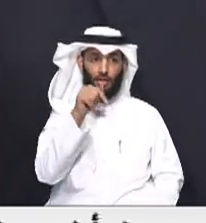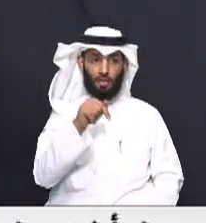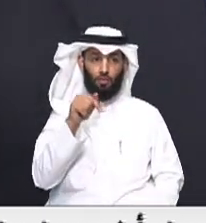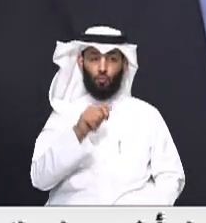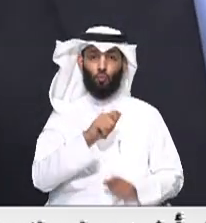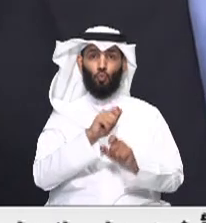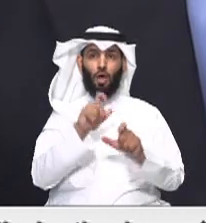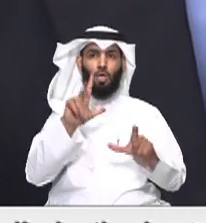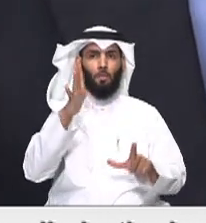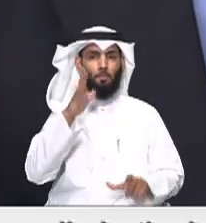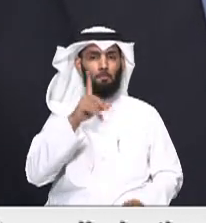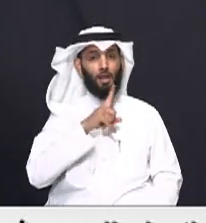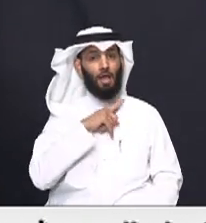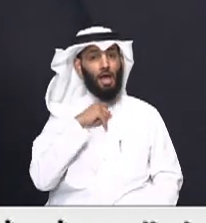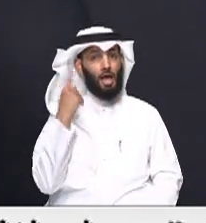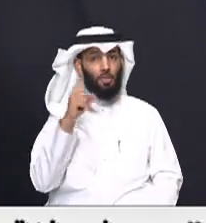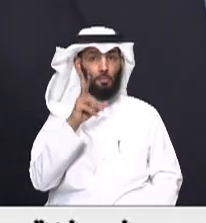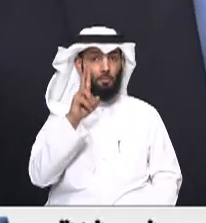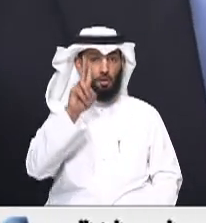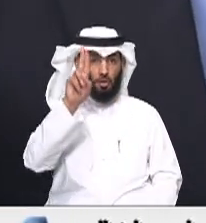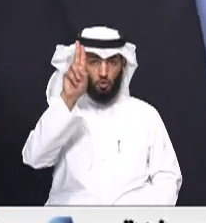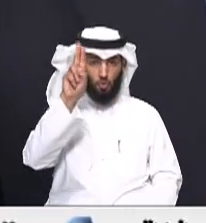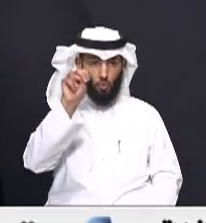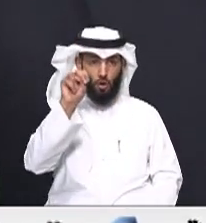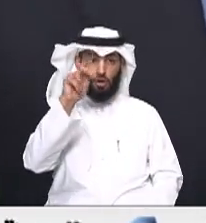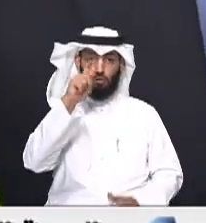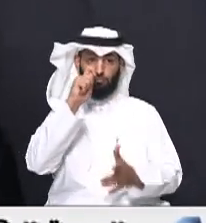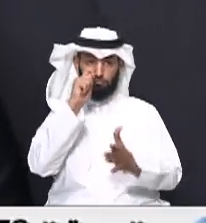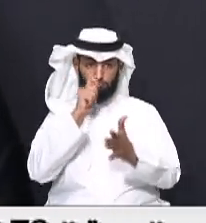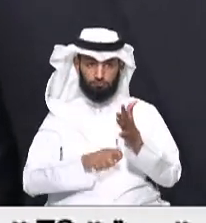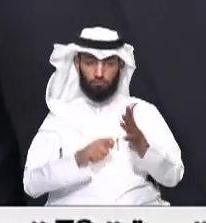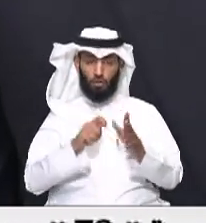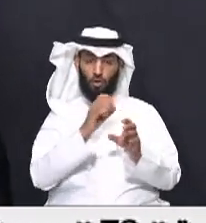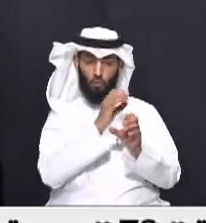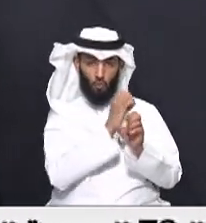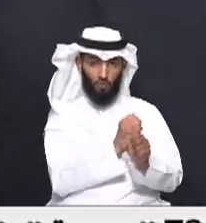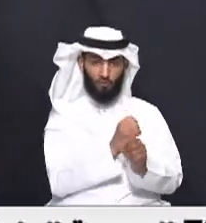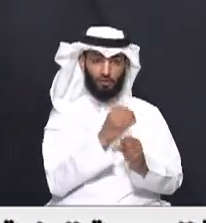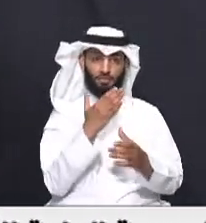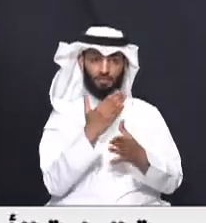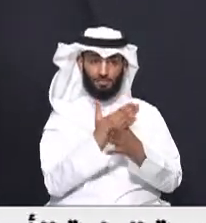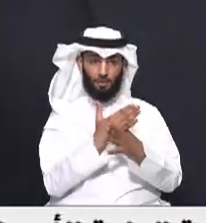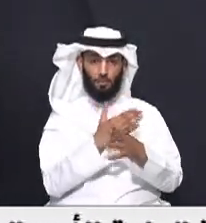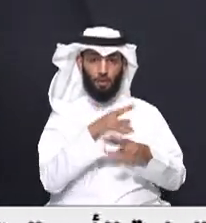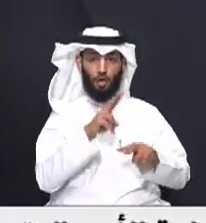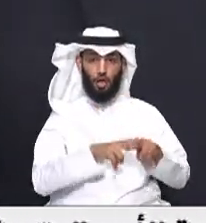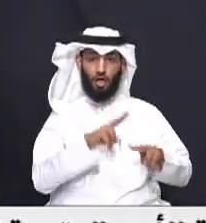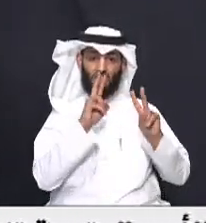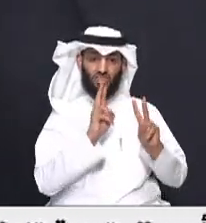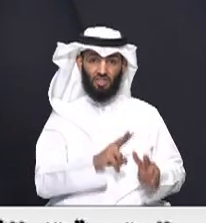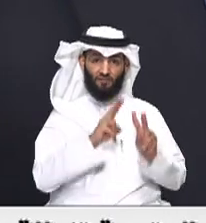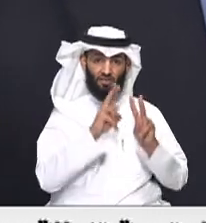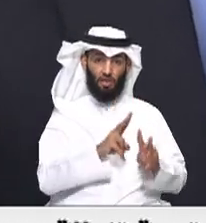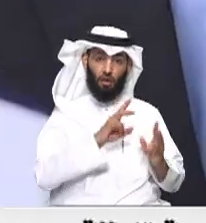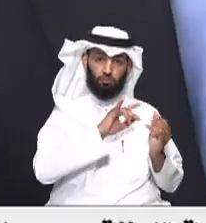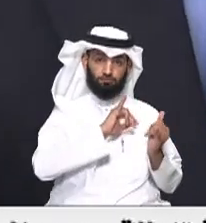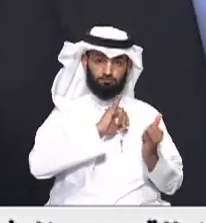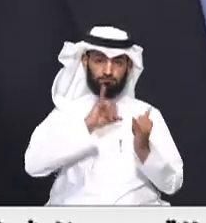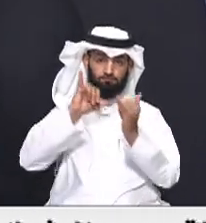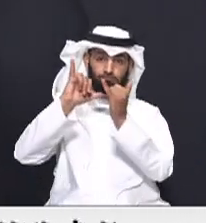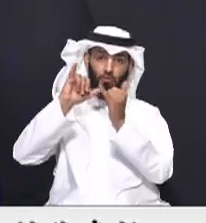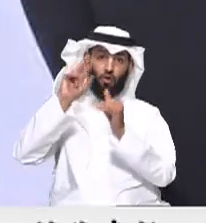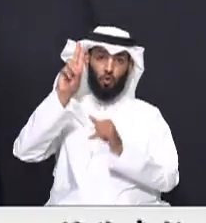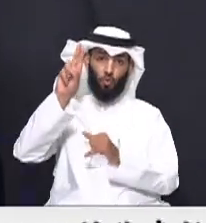الأبواب الذي قد يستغل إذا ما استمر اهتراء هذه المنظومة الدولية وعدم إصلاحها، لأنها